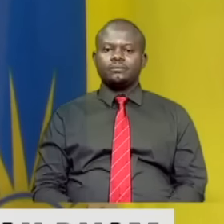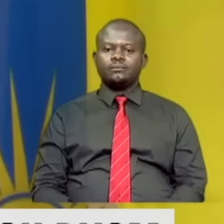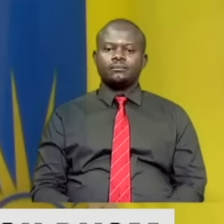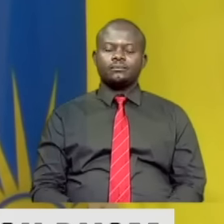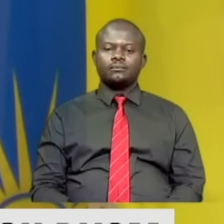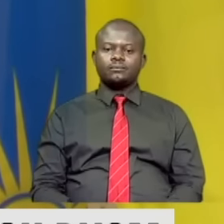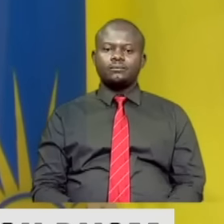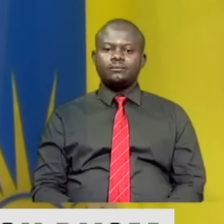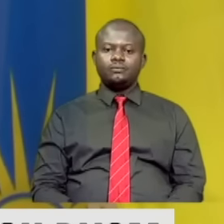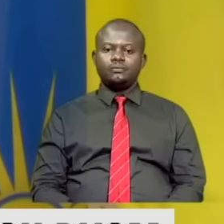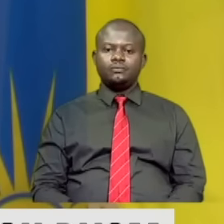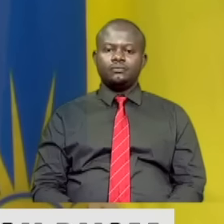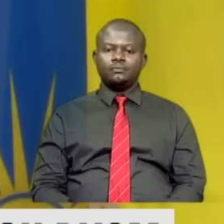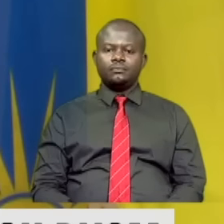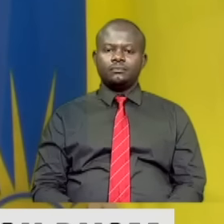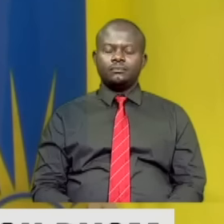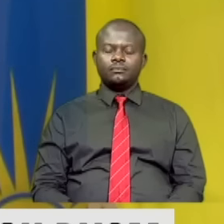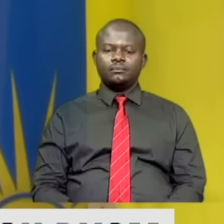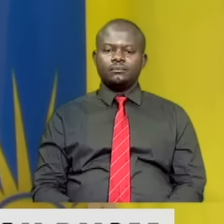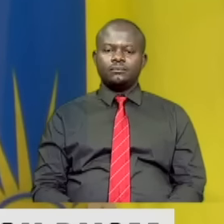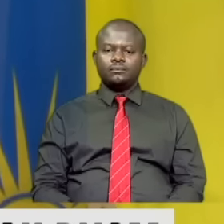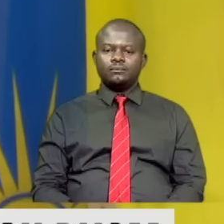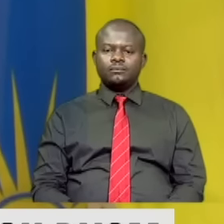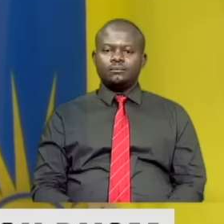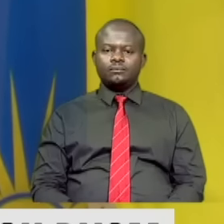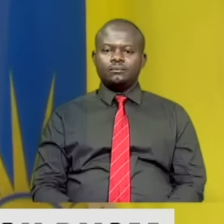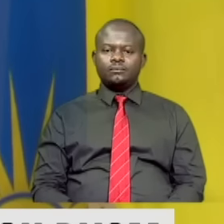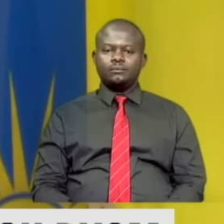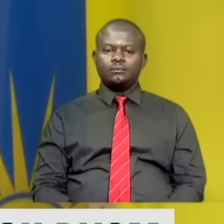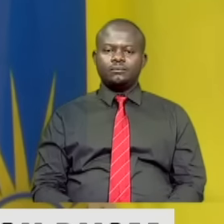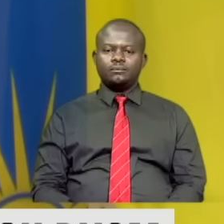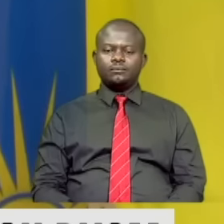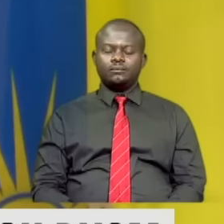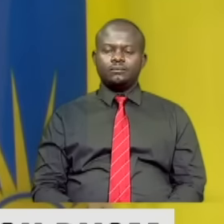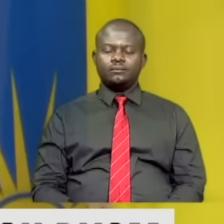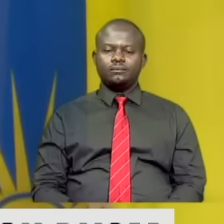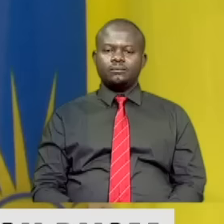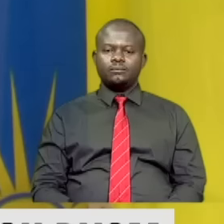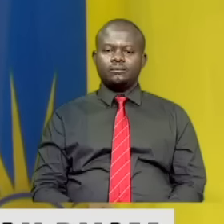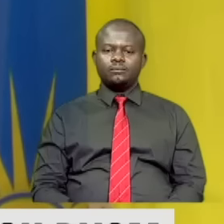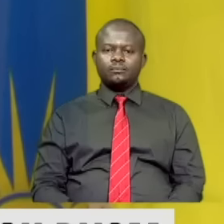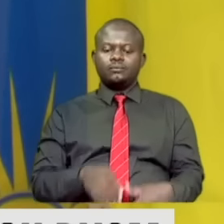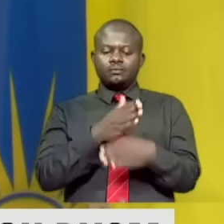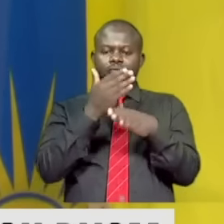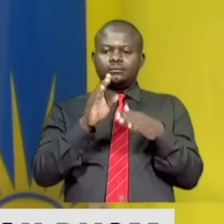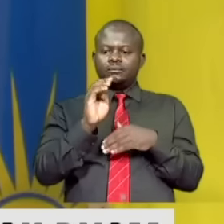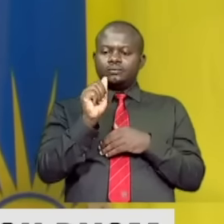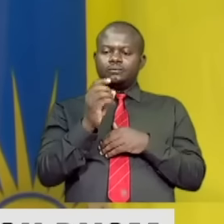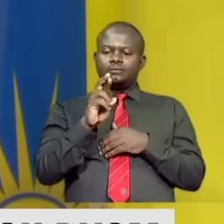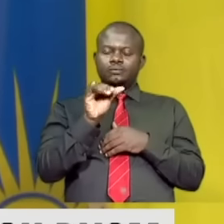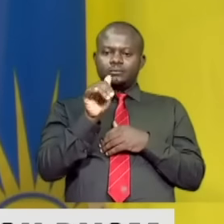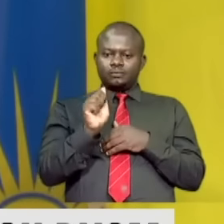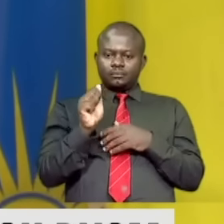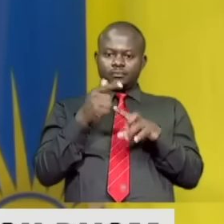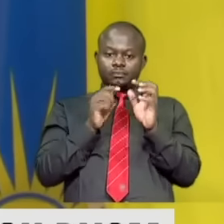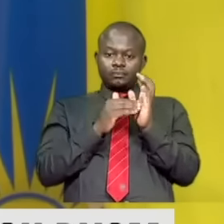byombi. Nous parviendrons à augmenter le volume des échanges entre nos deux pays. Ministre Abdoulaye Diop kandi